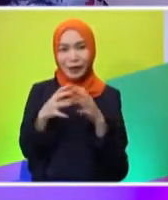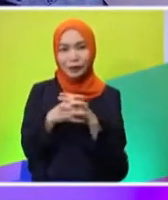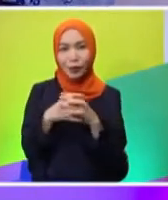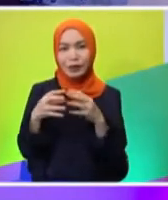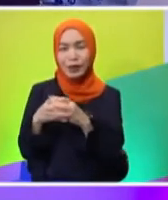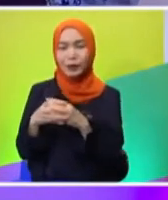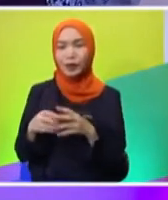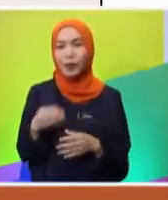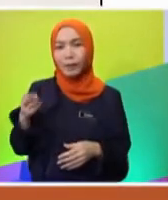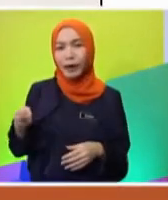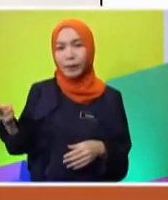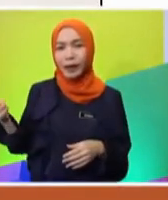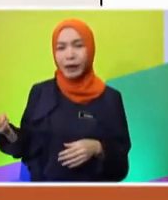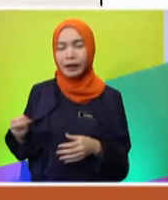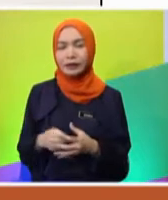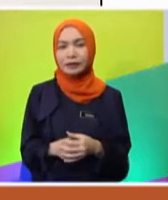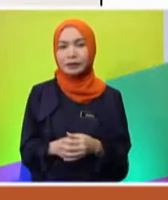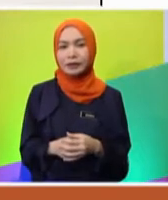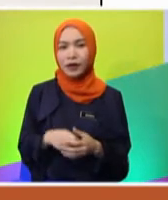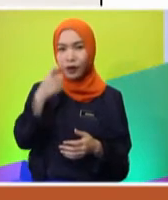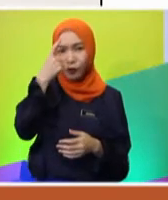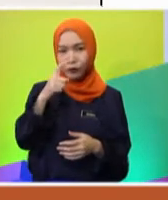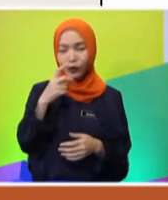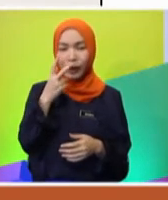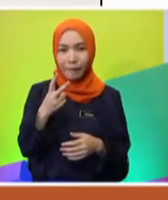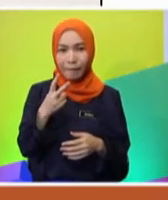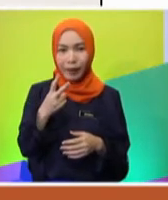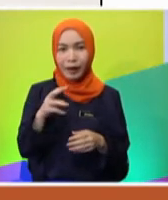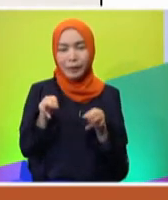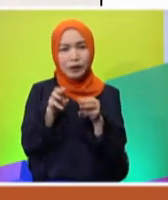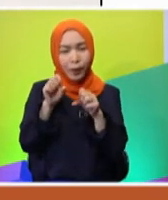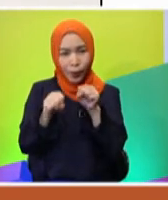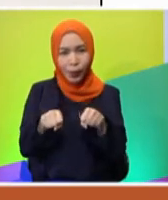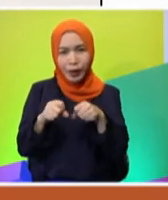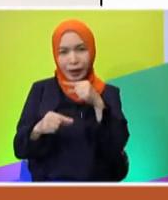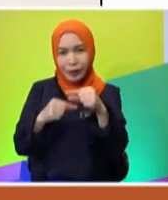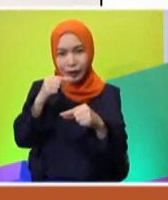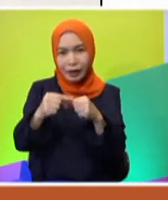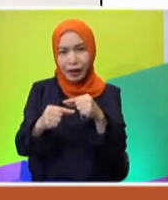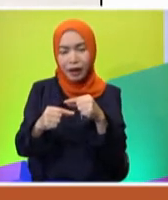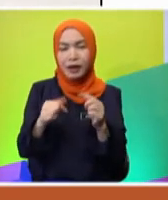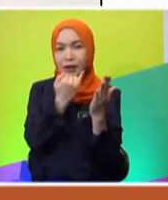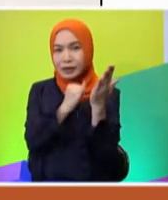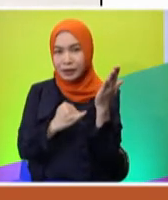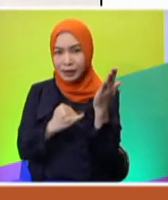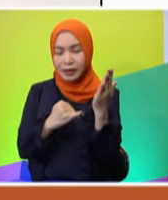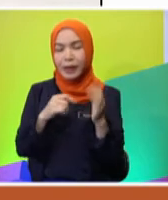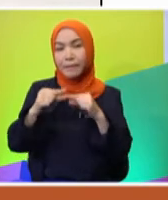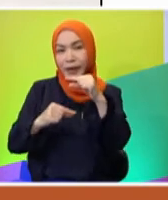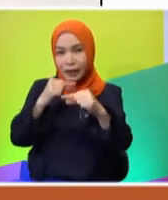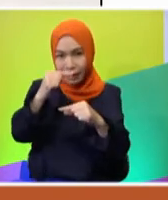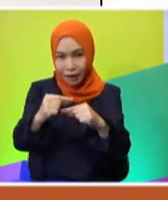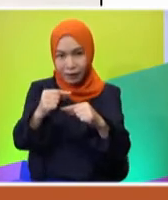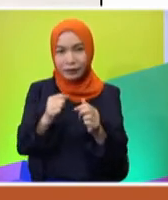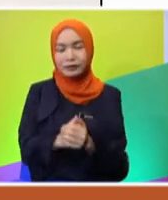supaya nampaknya body bergerak D Aceh ini juga dibanget sebagai seni kinetik akreditasi bergerak ya oke